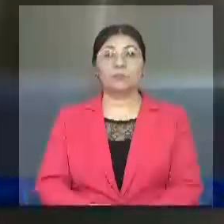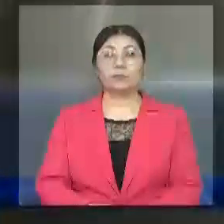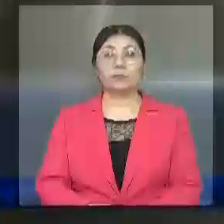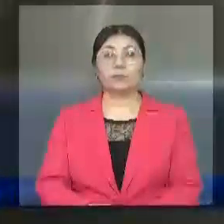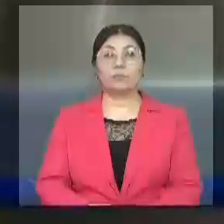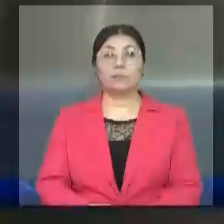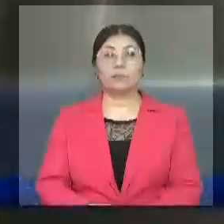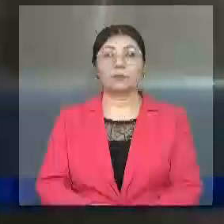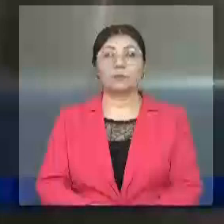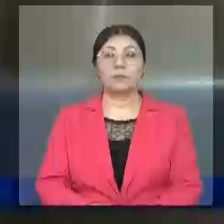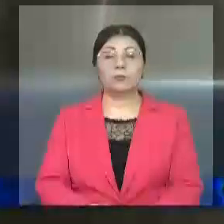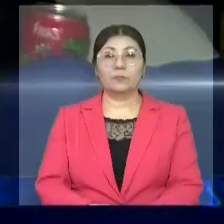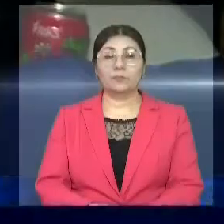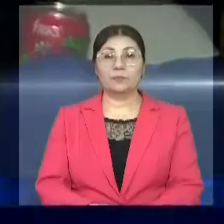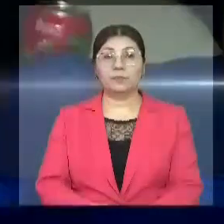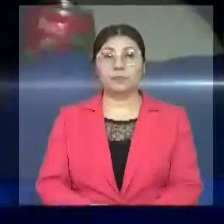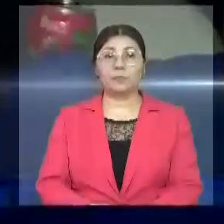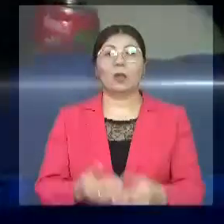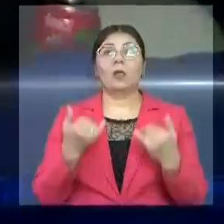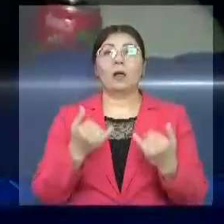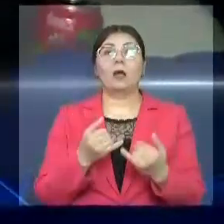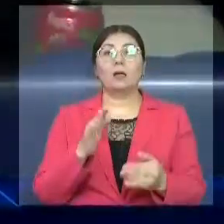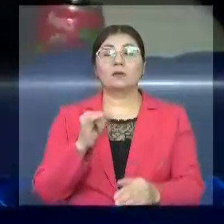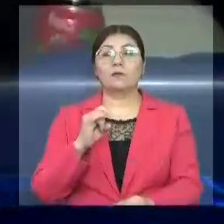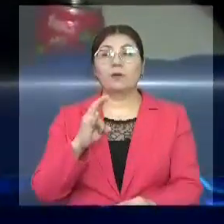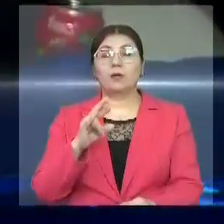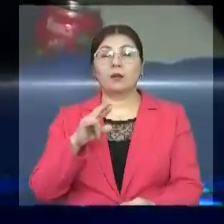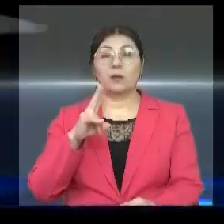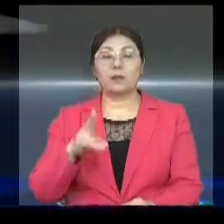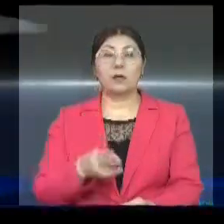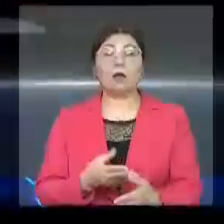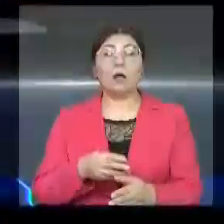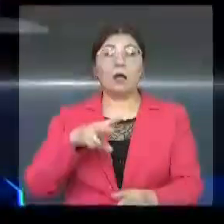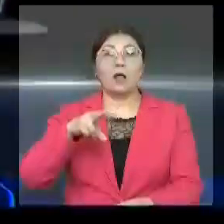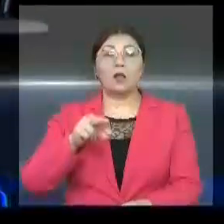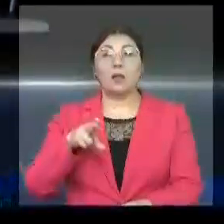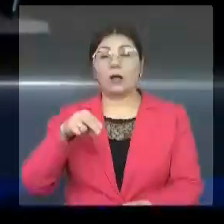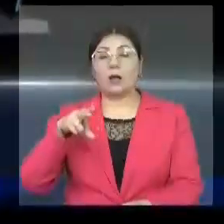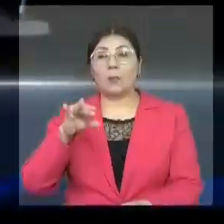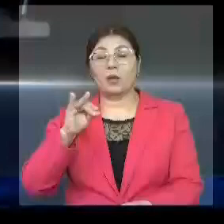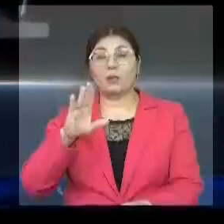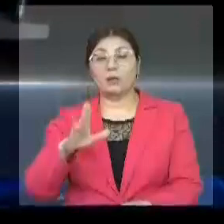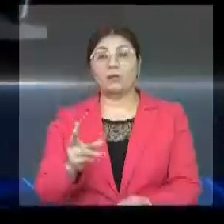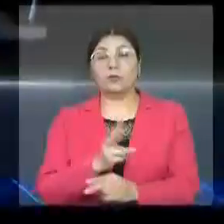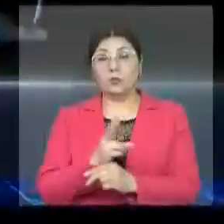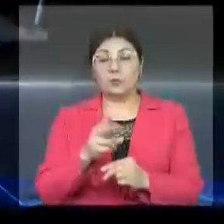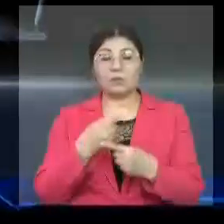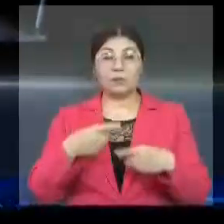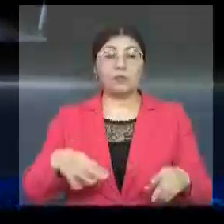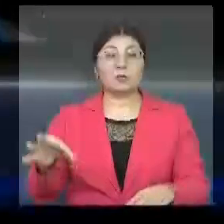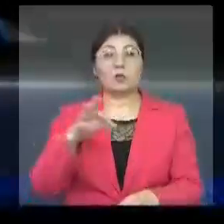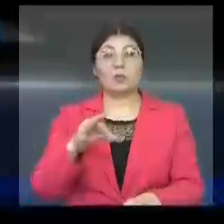бұйырса, сонымен айналысамыз деген үміттеміз. Әзірге «Верняк» тек «Локомотив» кинотеатрында көрсетіледі. Қазір өзге өңірлерде де фильмді көрсету